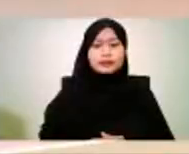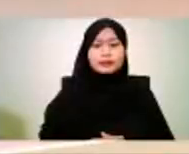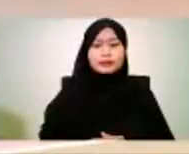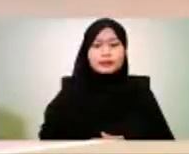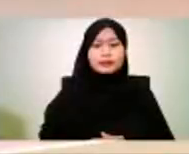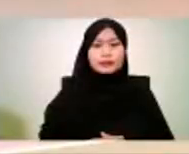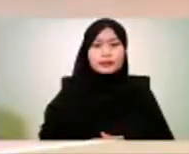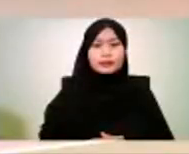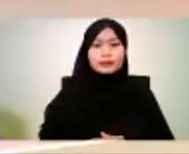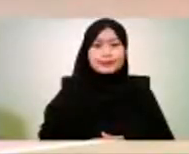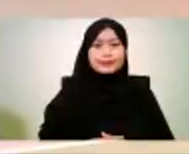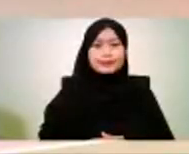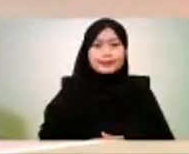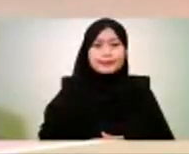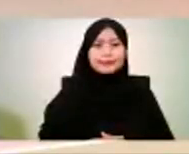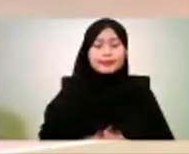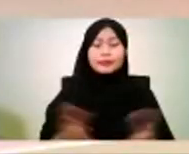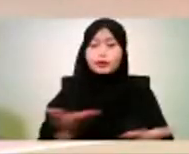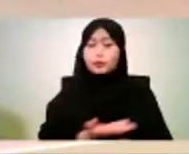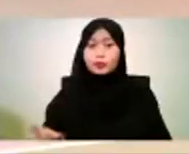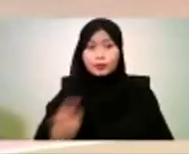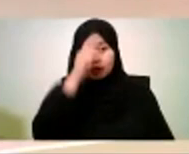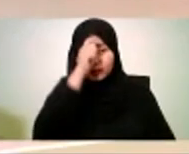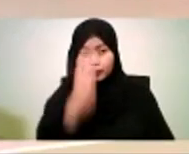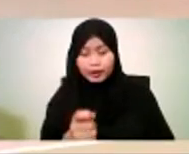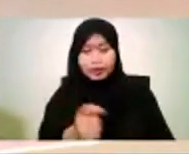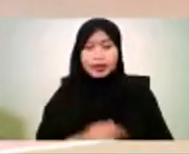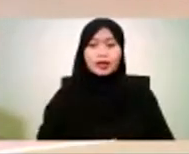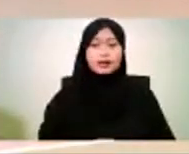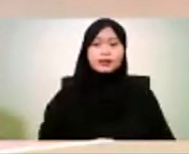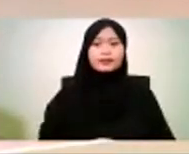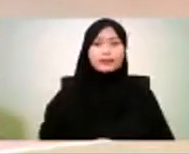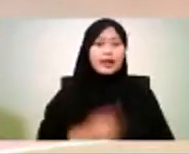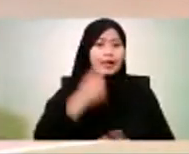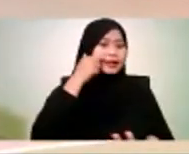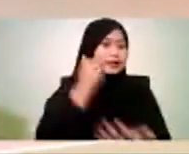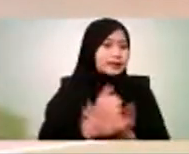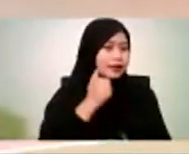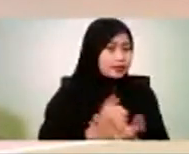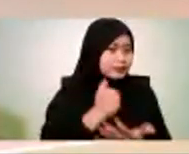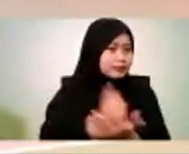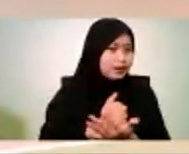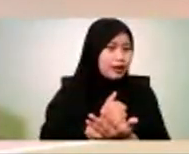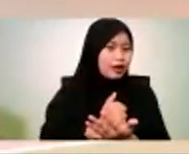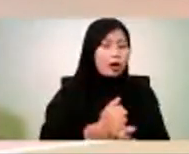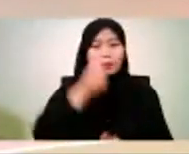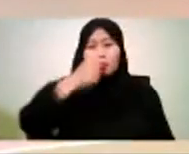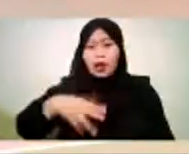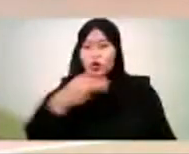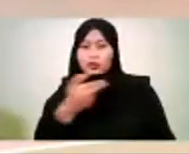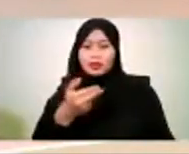Hai hadirin yang kami hormati sebagai wujud nyata di dikasih Bank Indonesia di bidang pendidikan